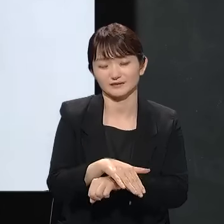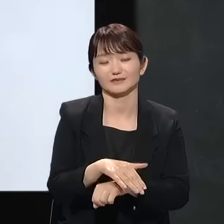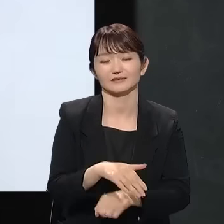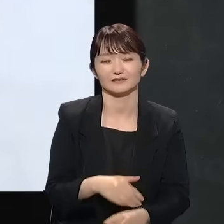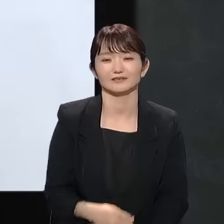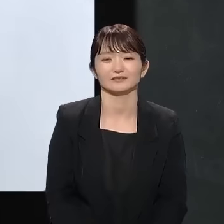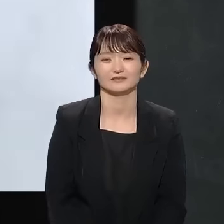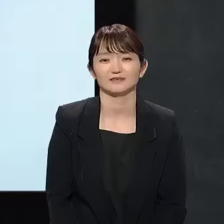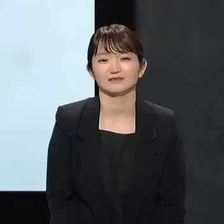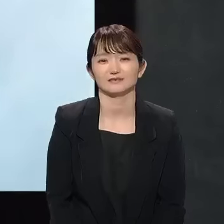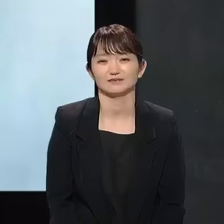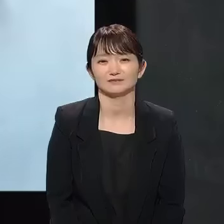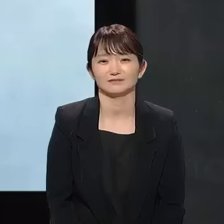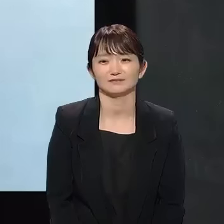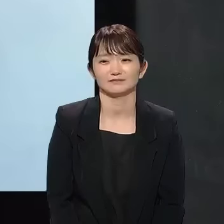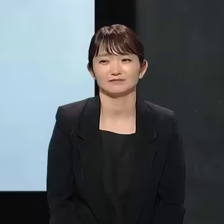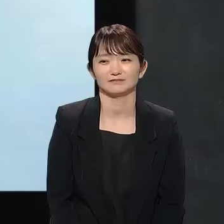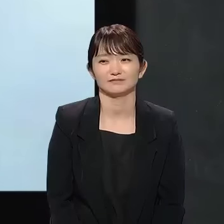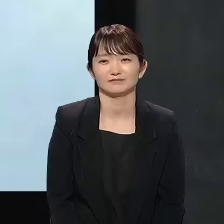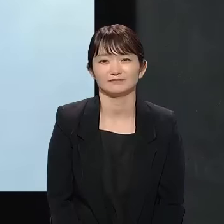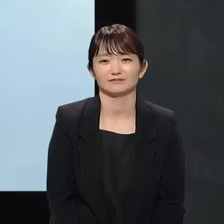나름의 비법이라는 겁니다.